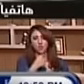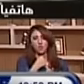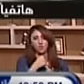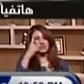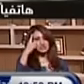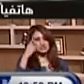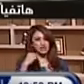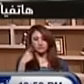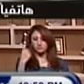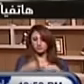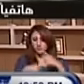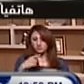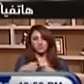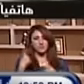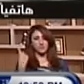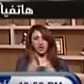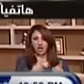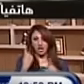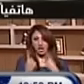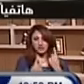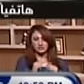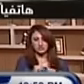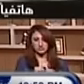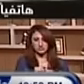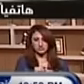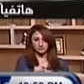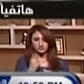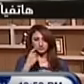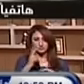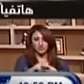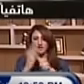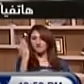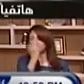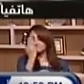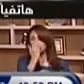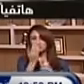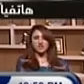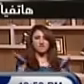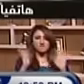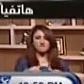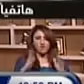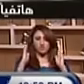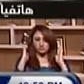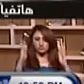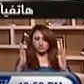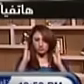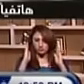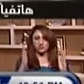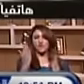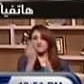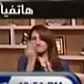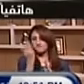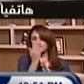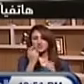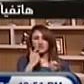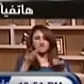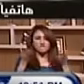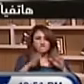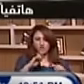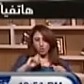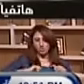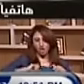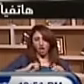كمجتمع مدني محترم، انه الكثافه العاليه في الفصول. نعم. فاحنا بندرس ازاي نحرك